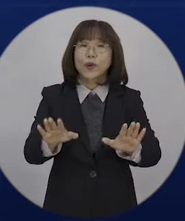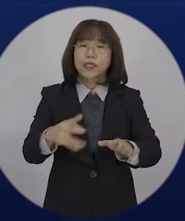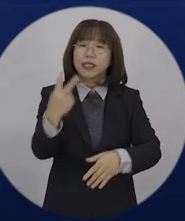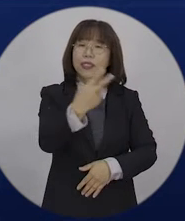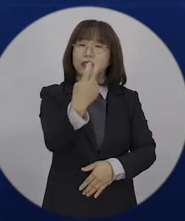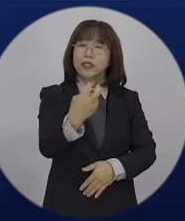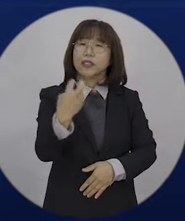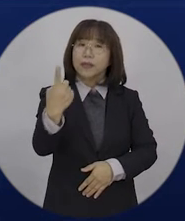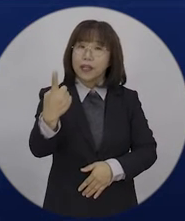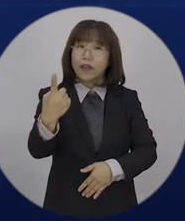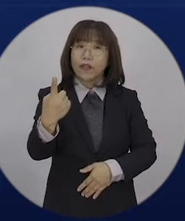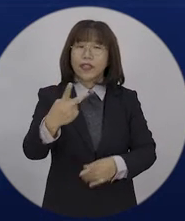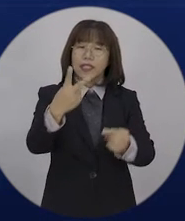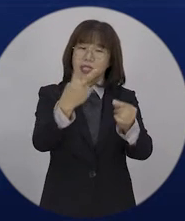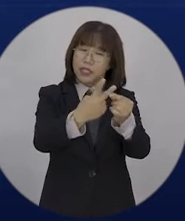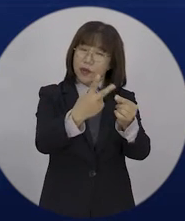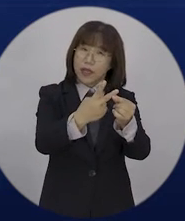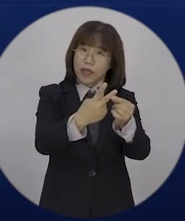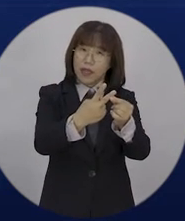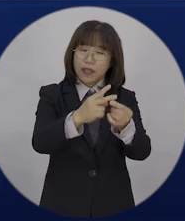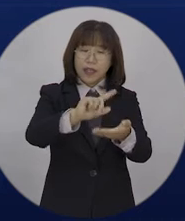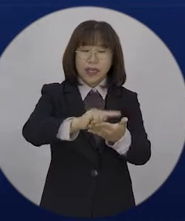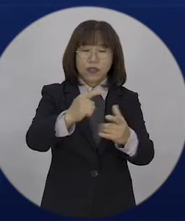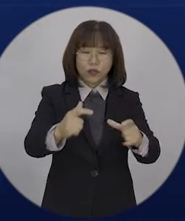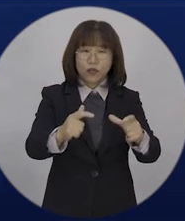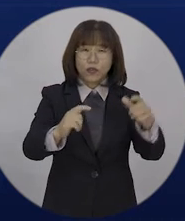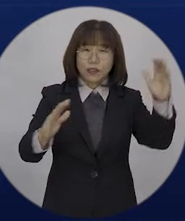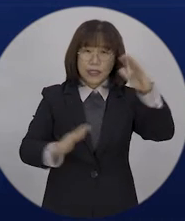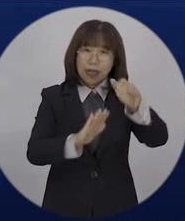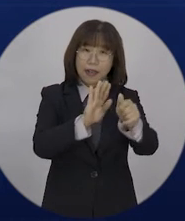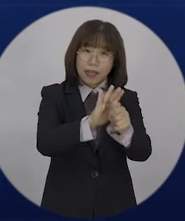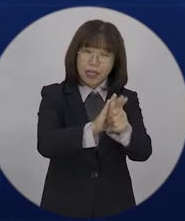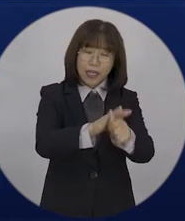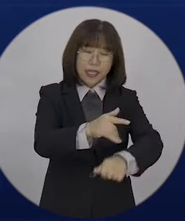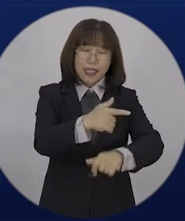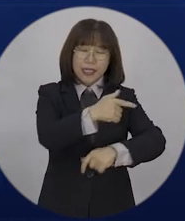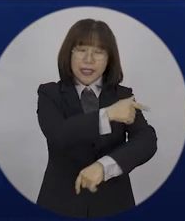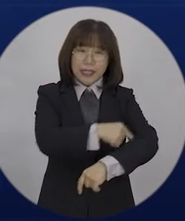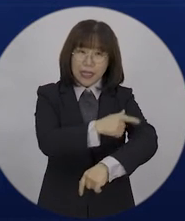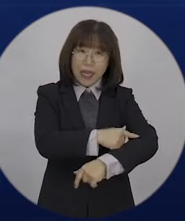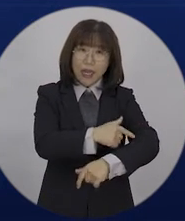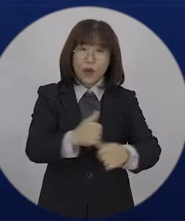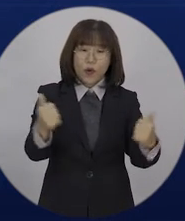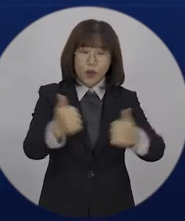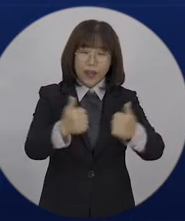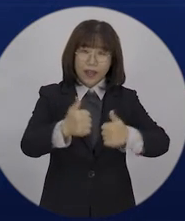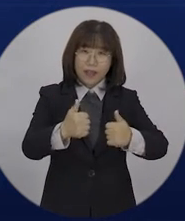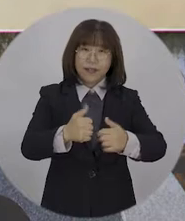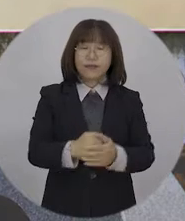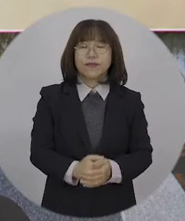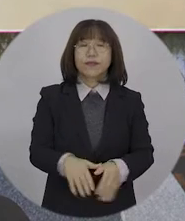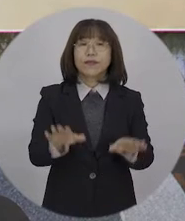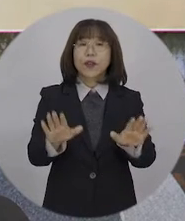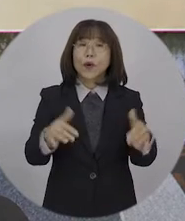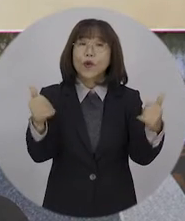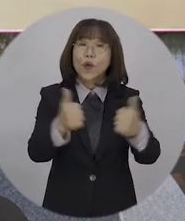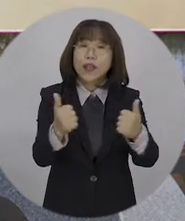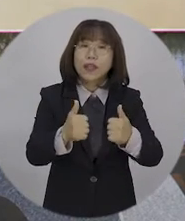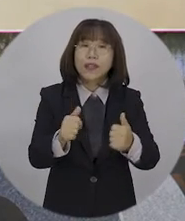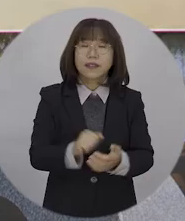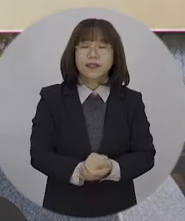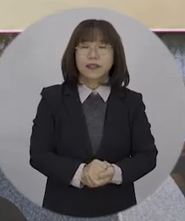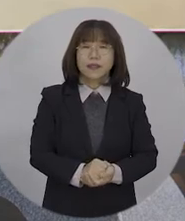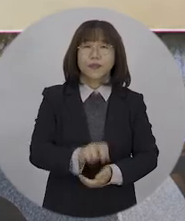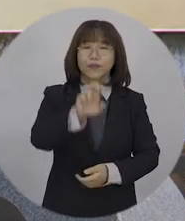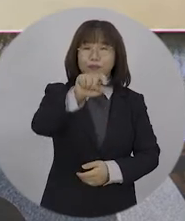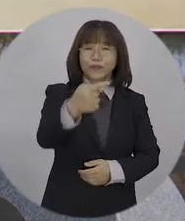대회의실에서 2021년 제2회 재단법인 강서구 장학회 이사회가 개최됐습니다. 이번